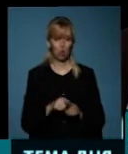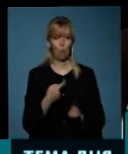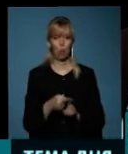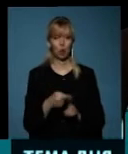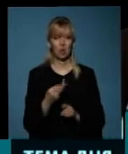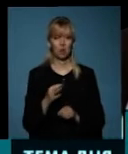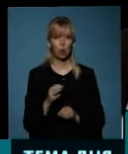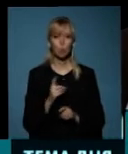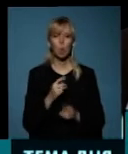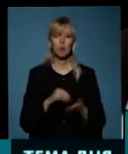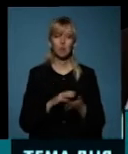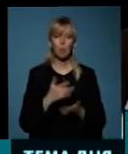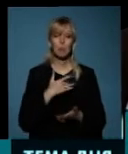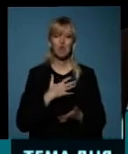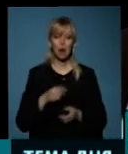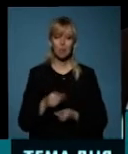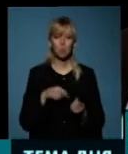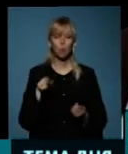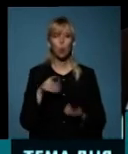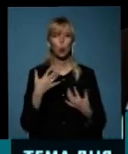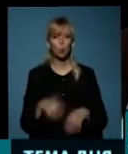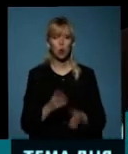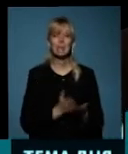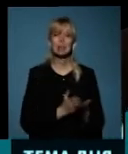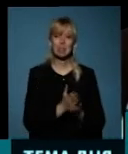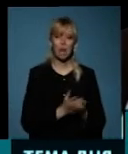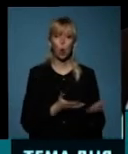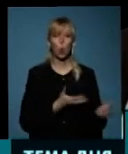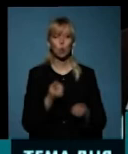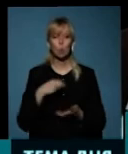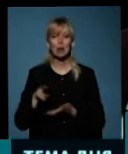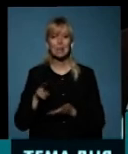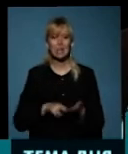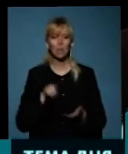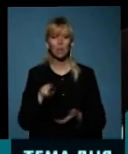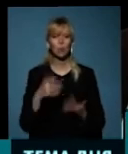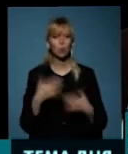позитивно, тому що зареєструвався приватним підприємцем, у нього вже йде стаж. Отримавши